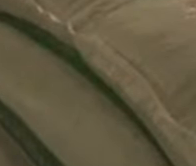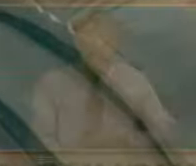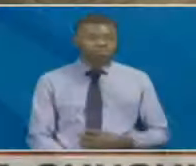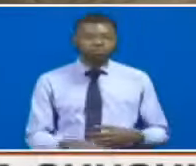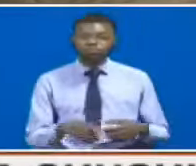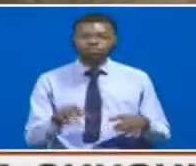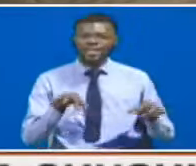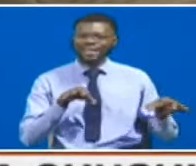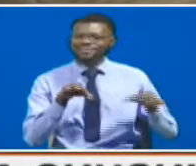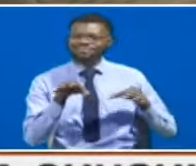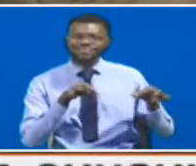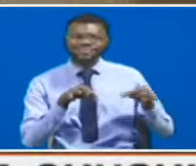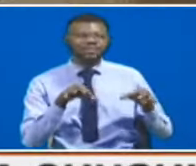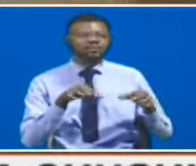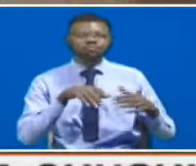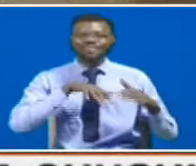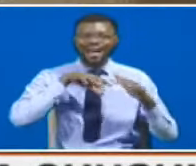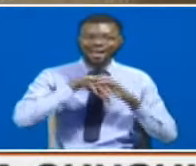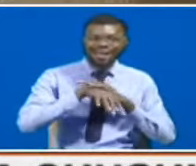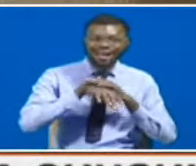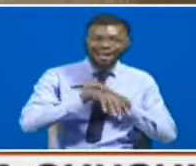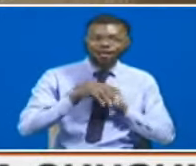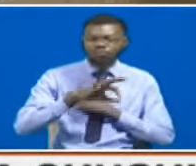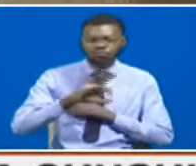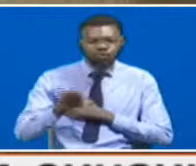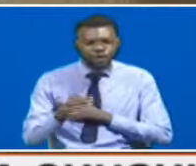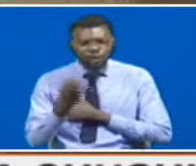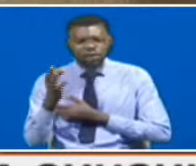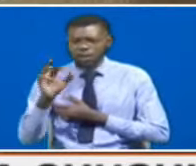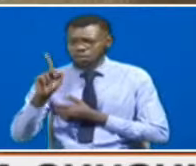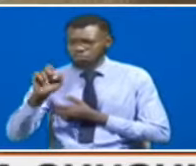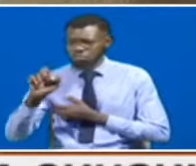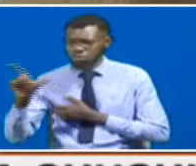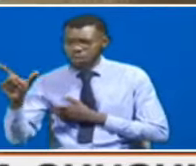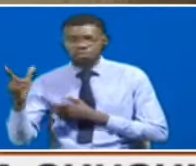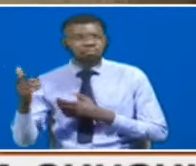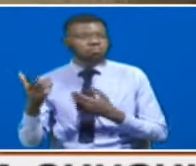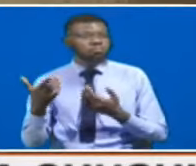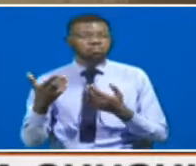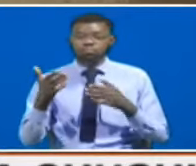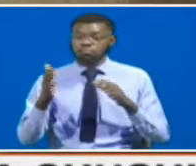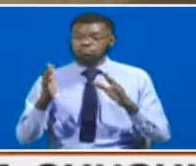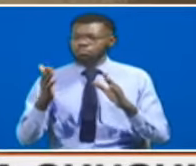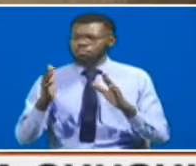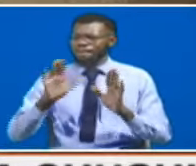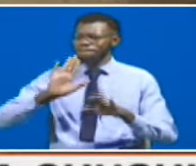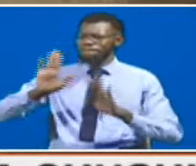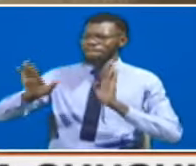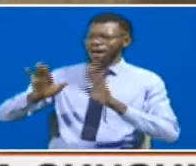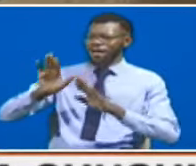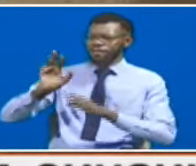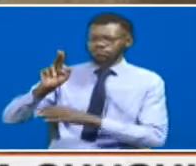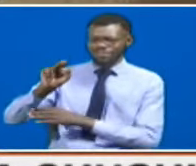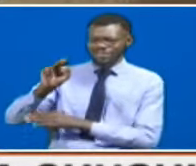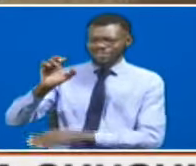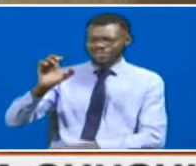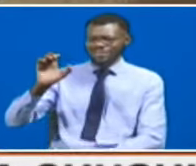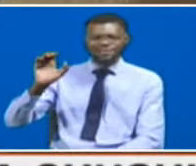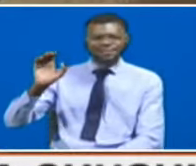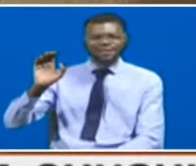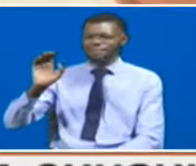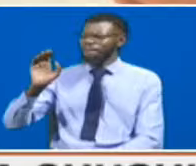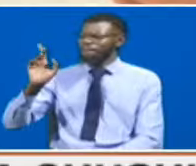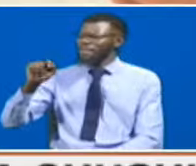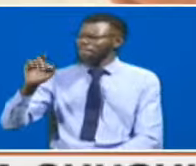kuhusu magunia 3,000 ya mbolea ya Kell yaliyorudishwa kwenye magala ya NCPB kwa madai kuwa ni